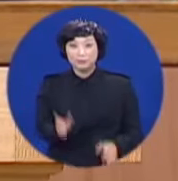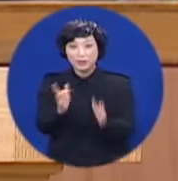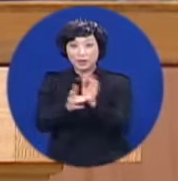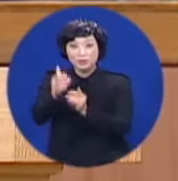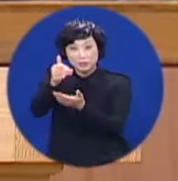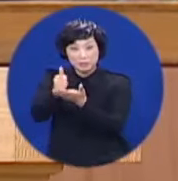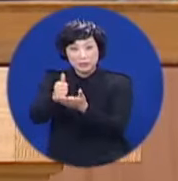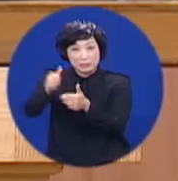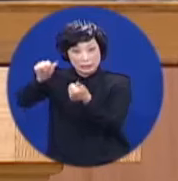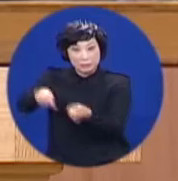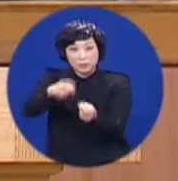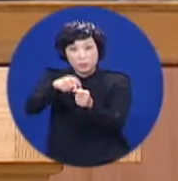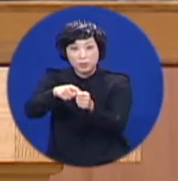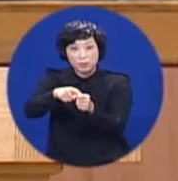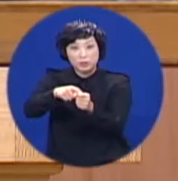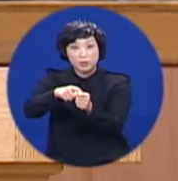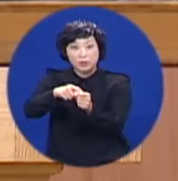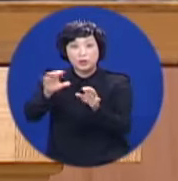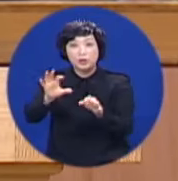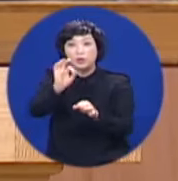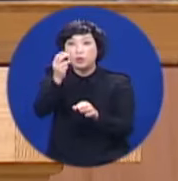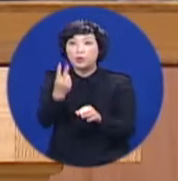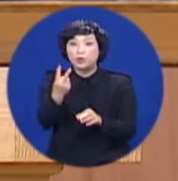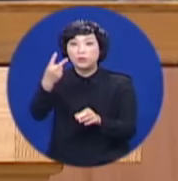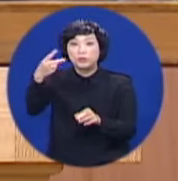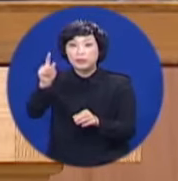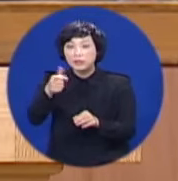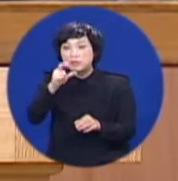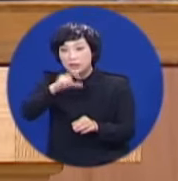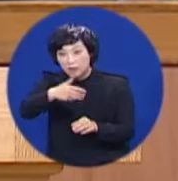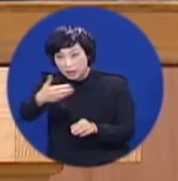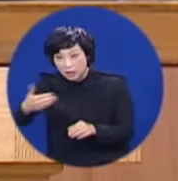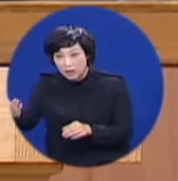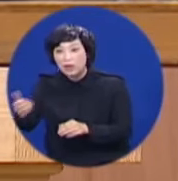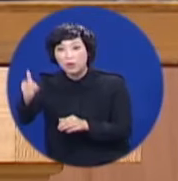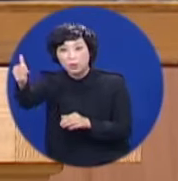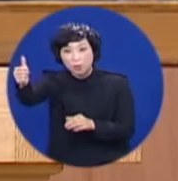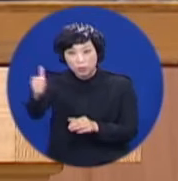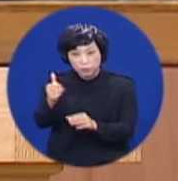예수께서 침례 받으러 요단강에 나올 때